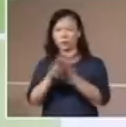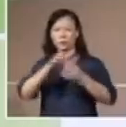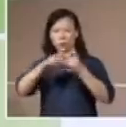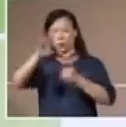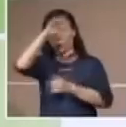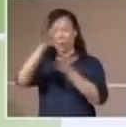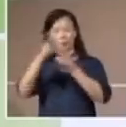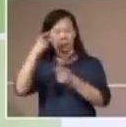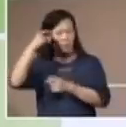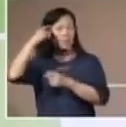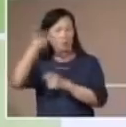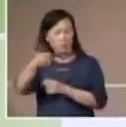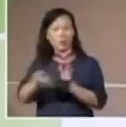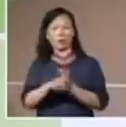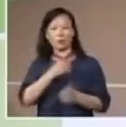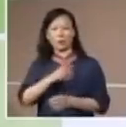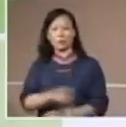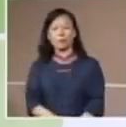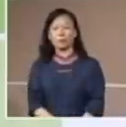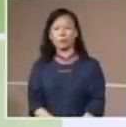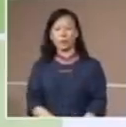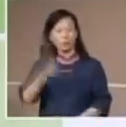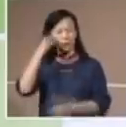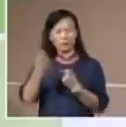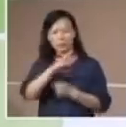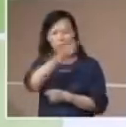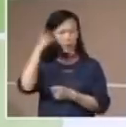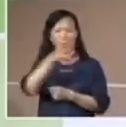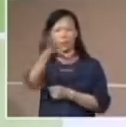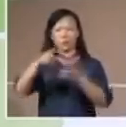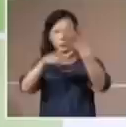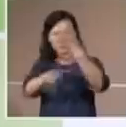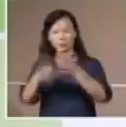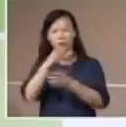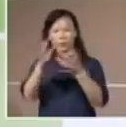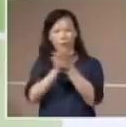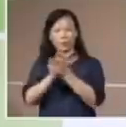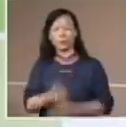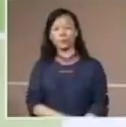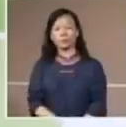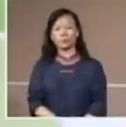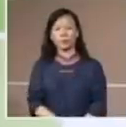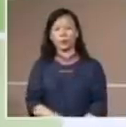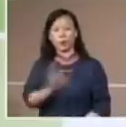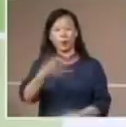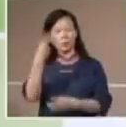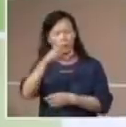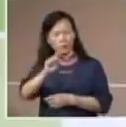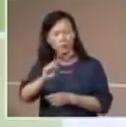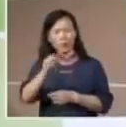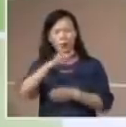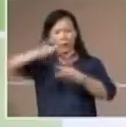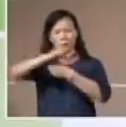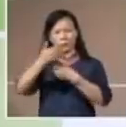优先的任务。所以我直接请教这个四位参选的同志哈，要安怎加强